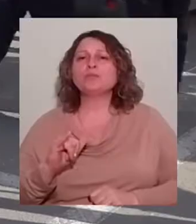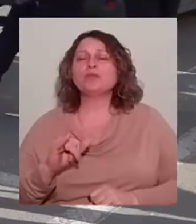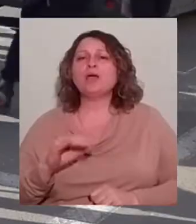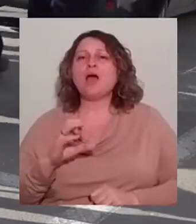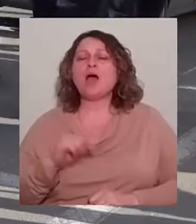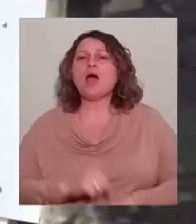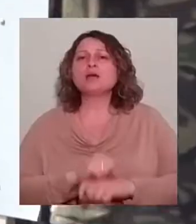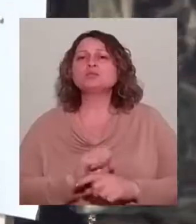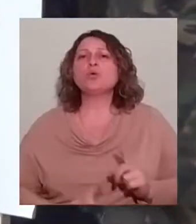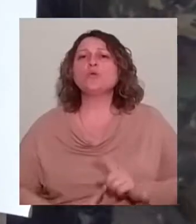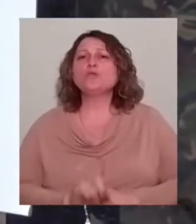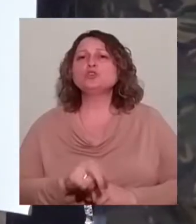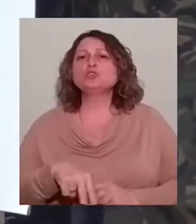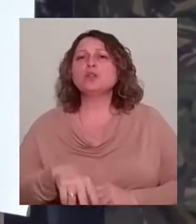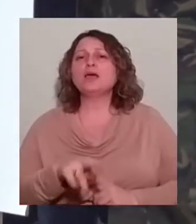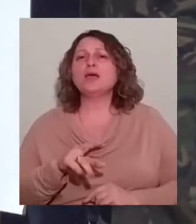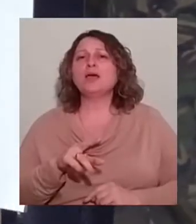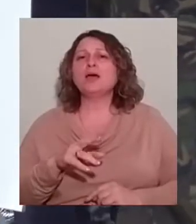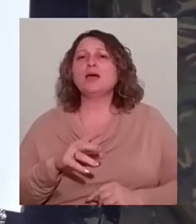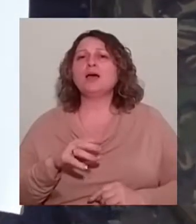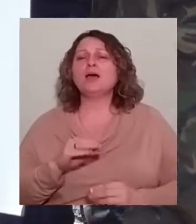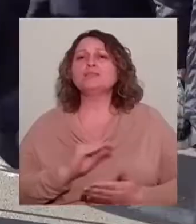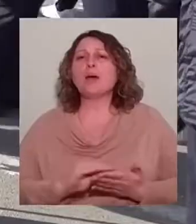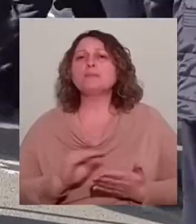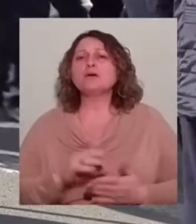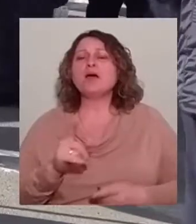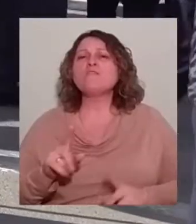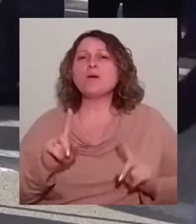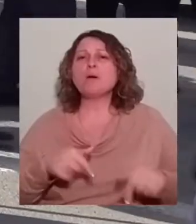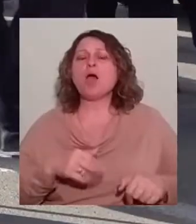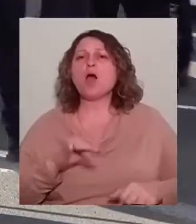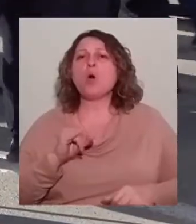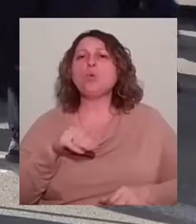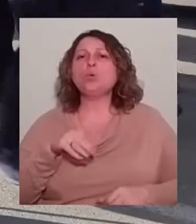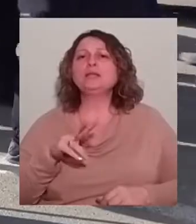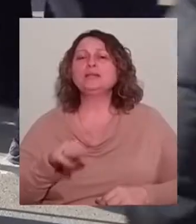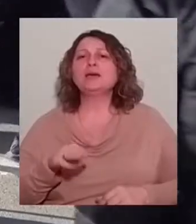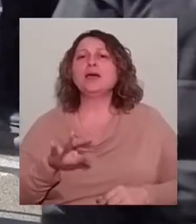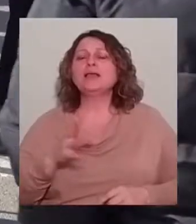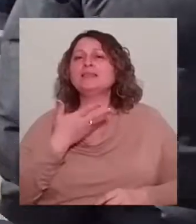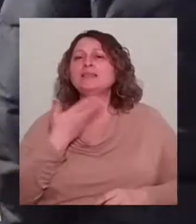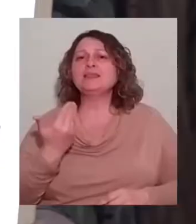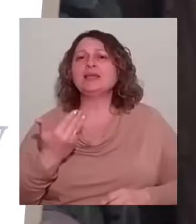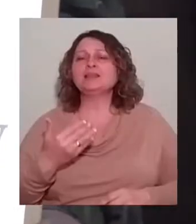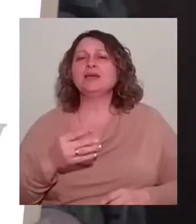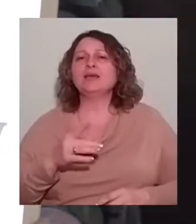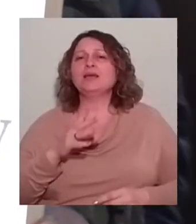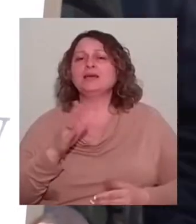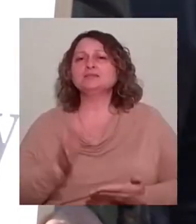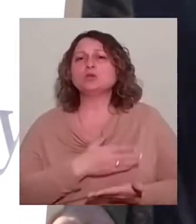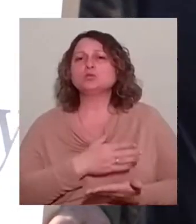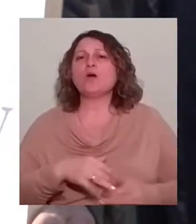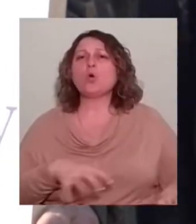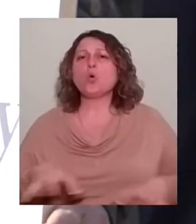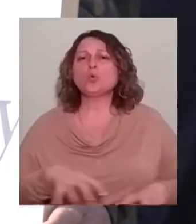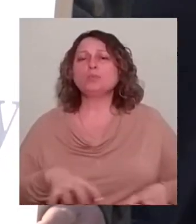із плакатами, зокрема з написами «Вимагаємо аудит у Держрибагентстві, ні корупції у рибоохороні». Учасник акції Сергій